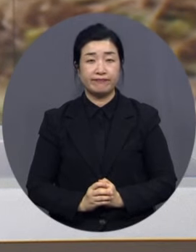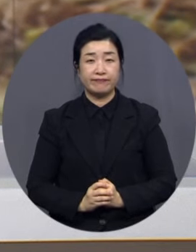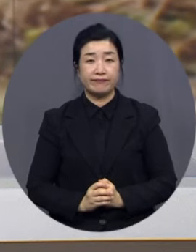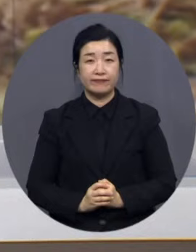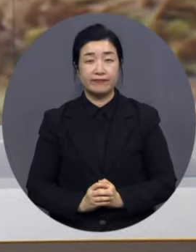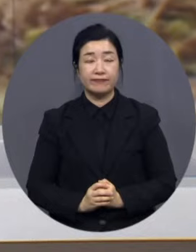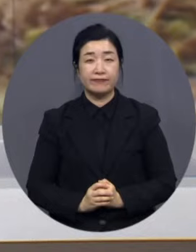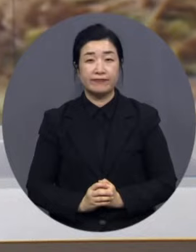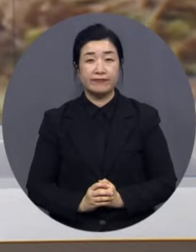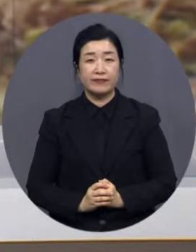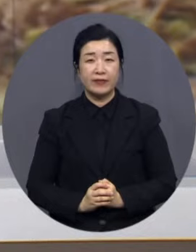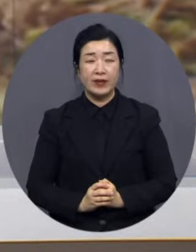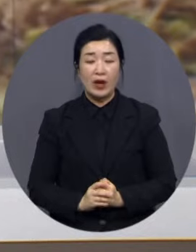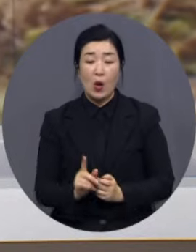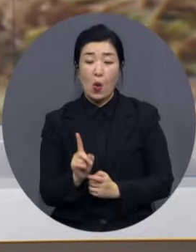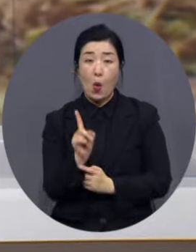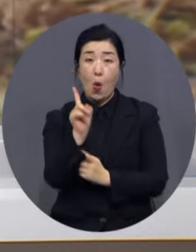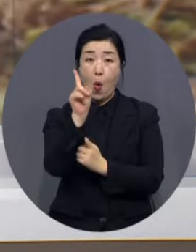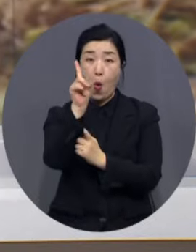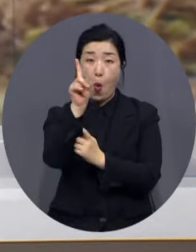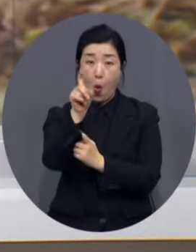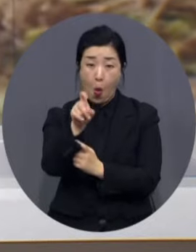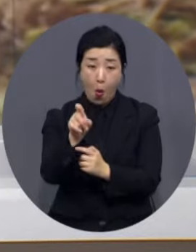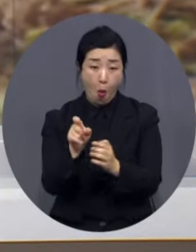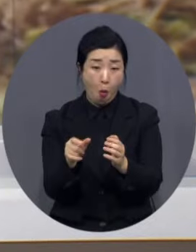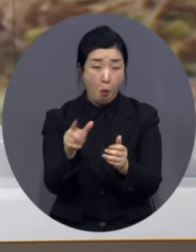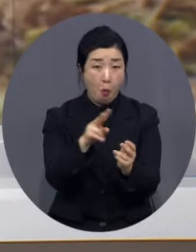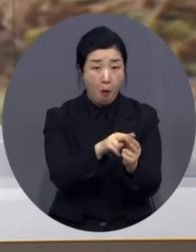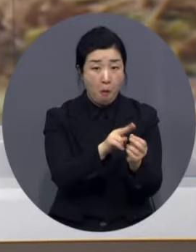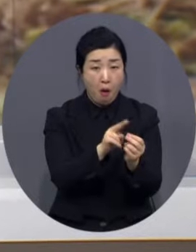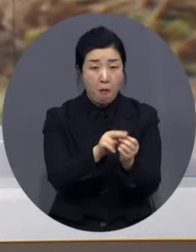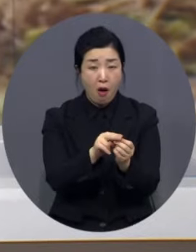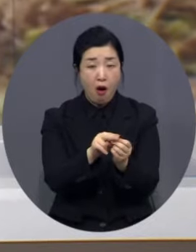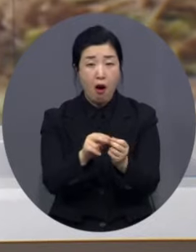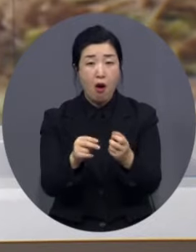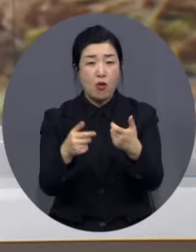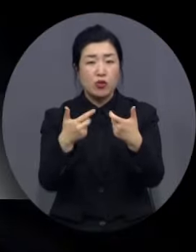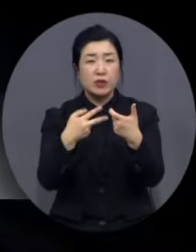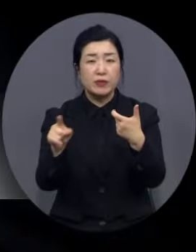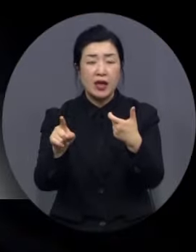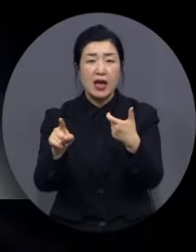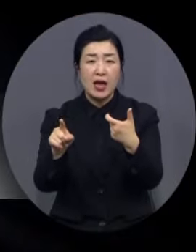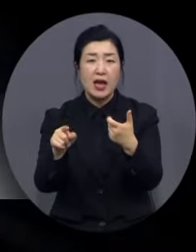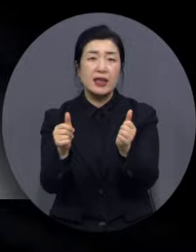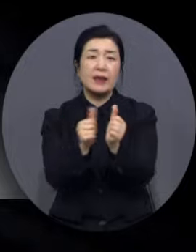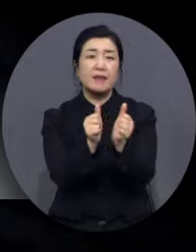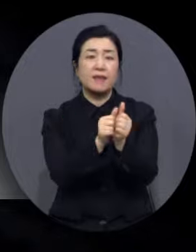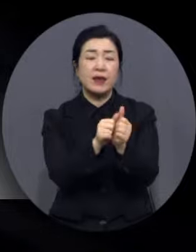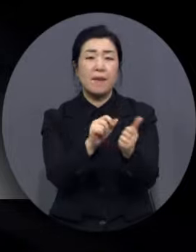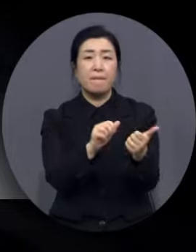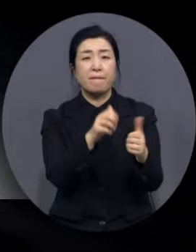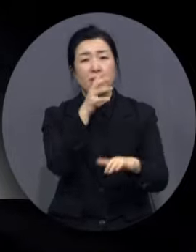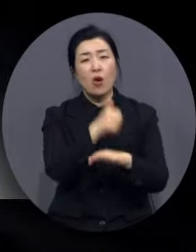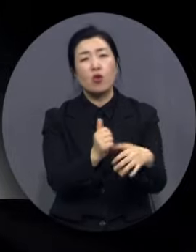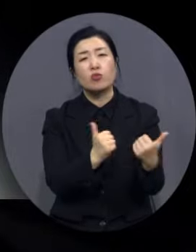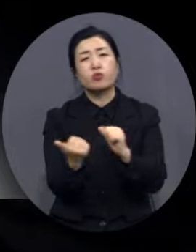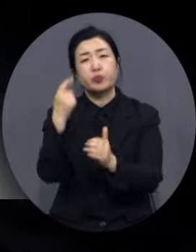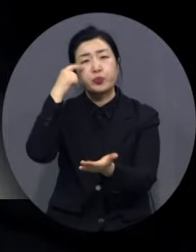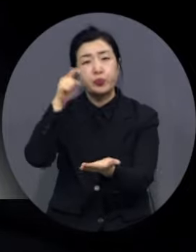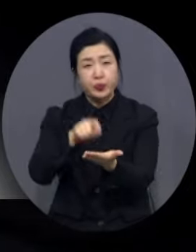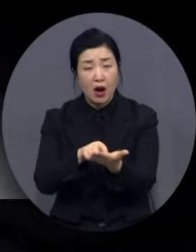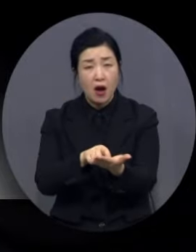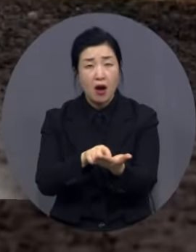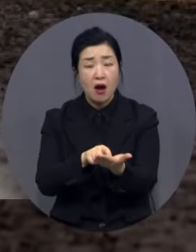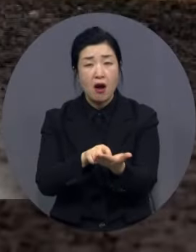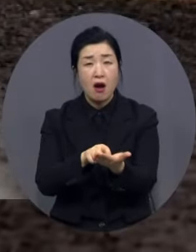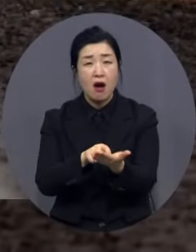촉구했습니다 고사리를 어갔다 실종된 60대 남성이 만의 숨진채 발견됐습니다 제주서부 경찰서는